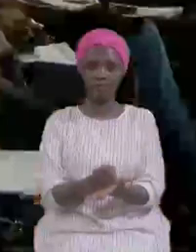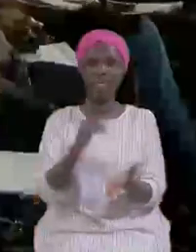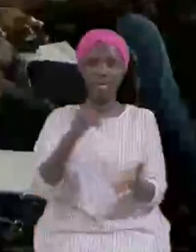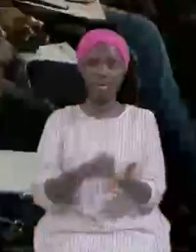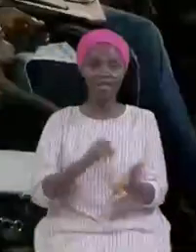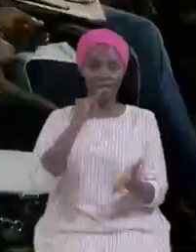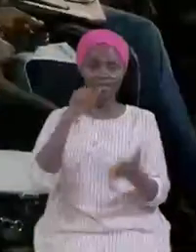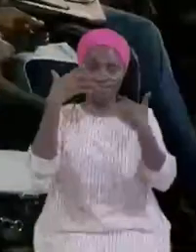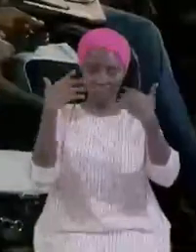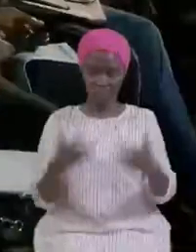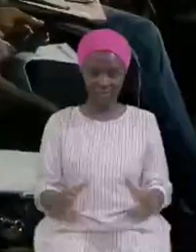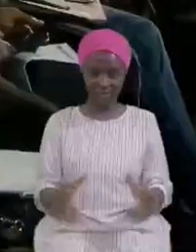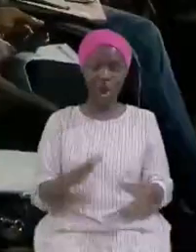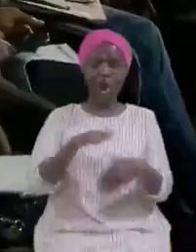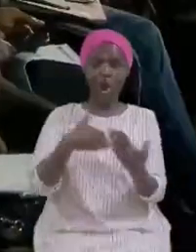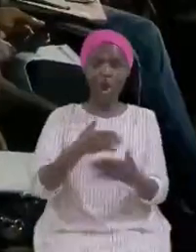C'est accompli.